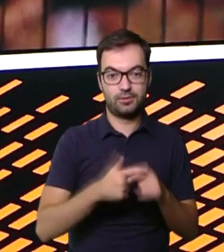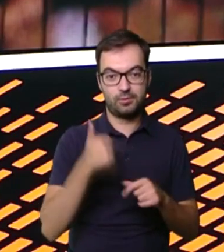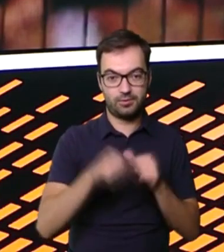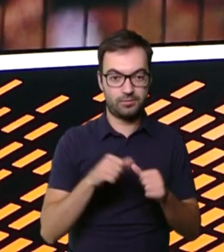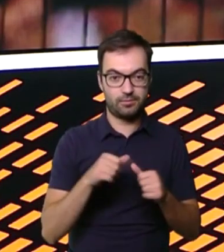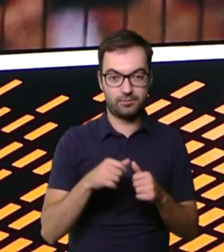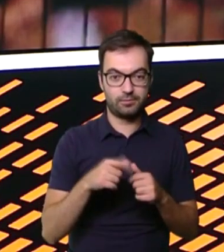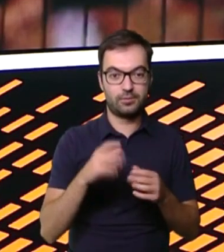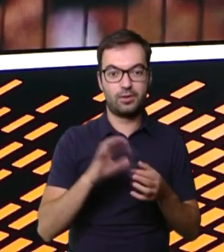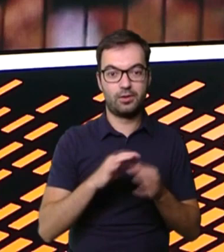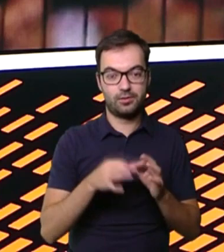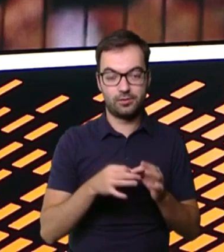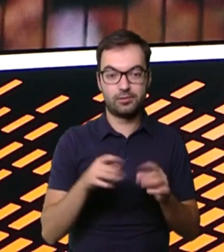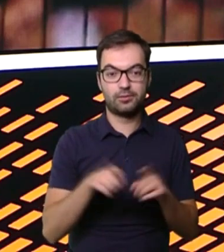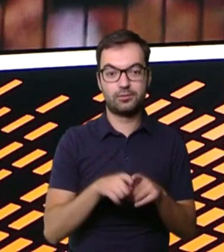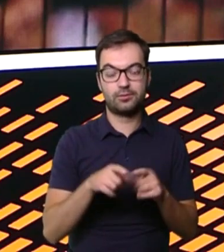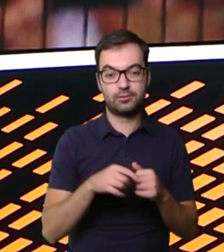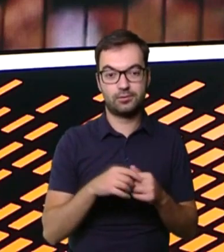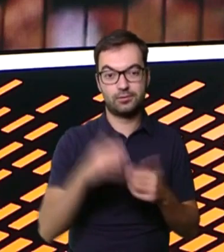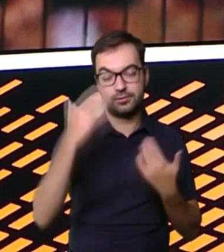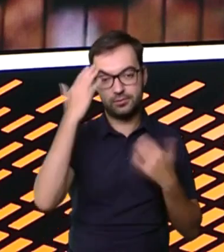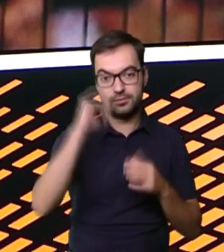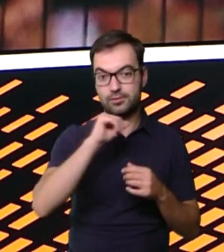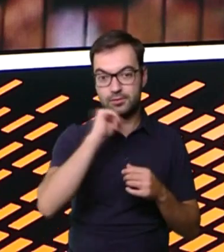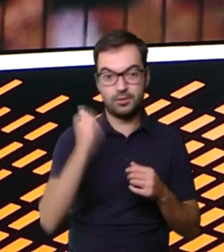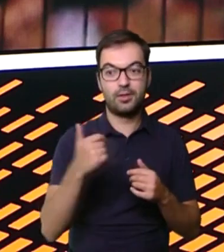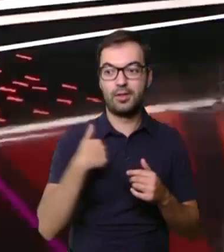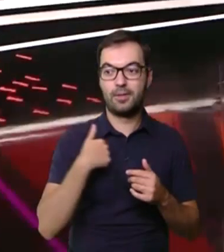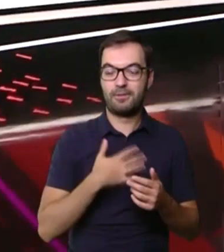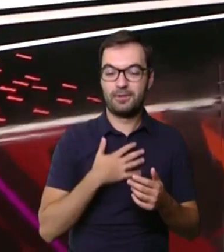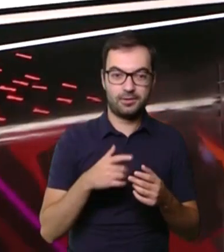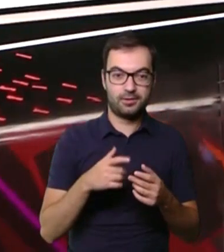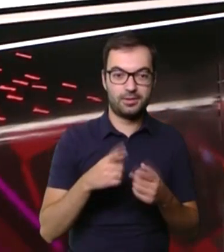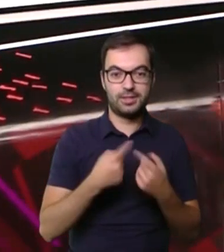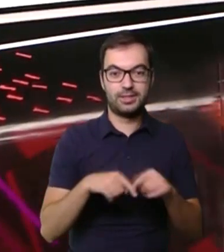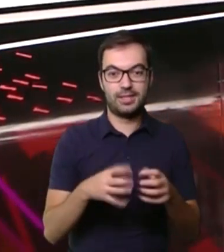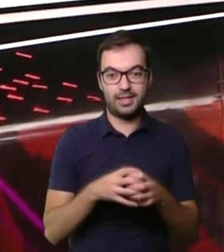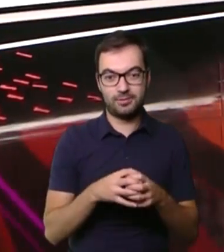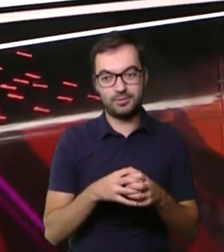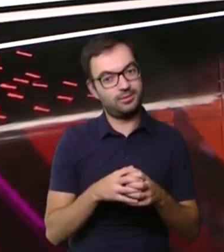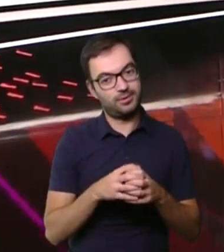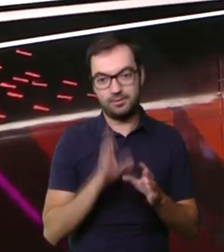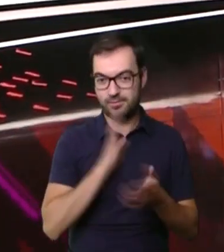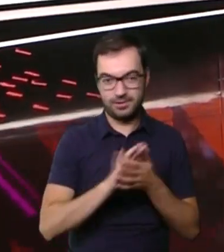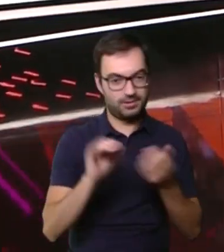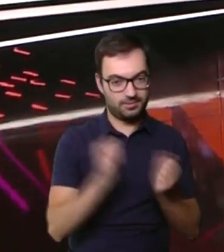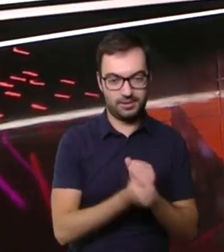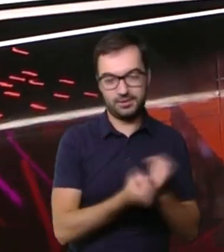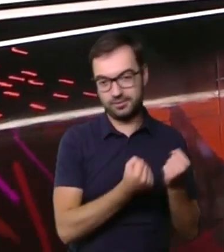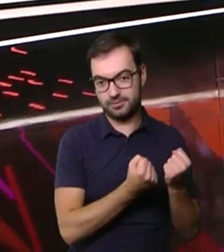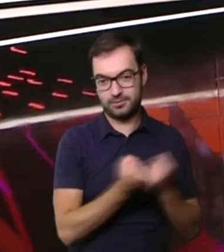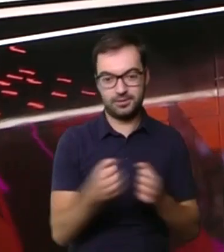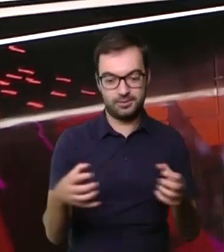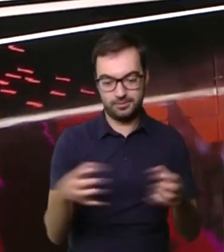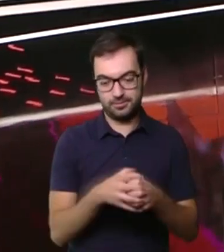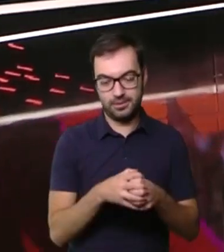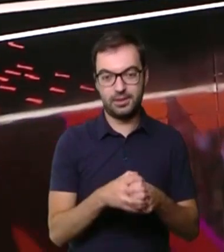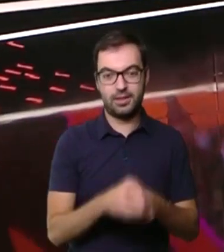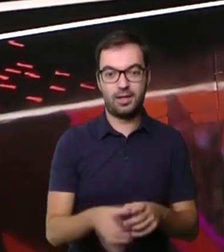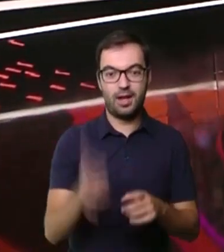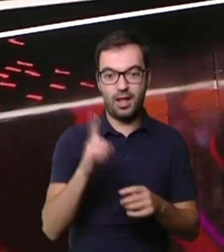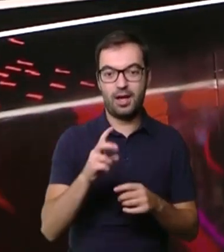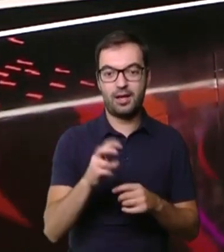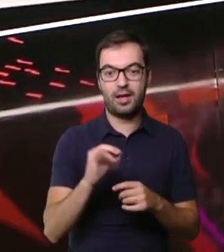2021 roku i na Igrzyskach, i na Mistrzostwach Europy, miałam wrażenie, że team jest niezmiennie, że ten zespół jest ciągle kolektywem,